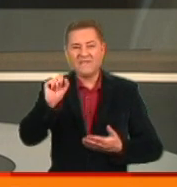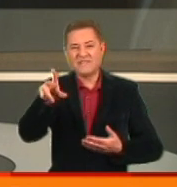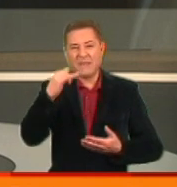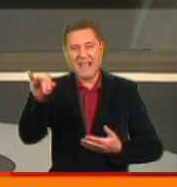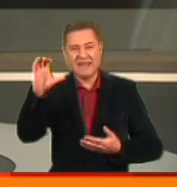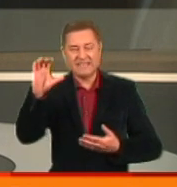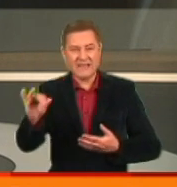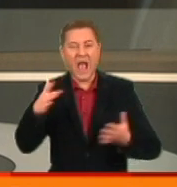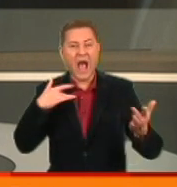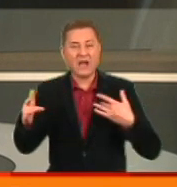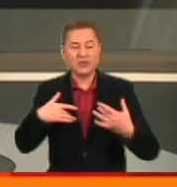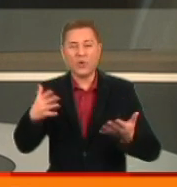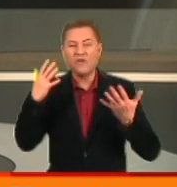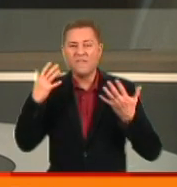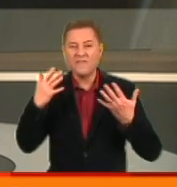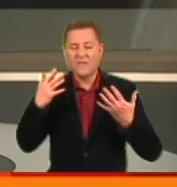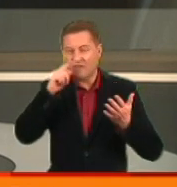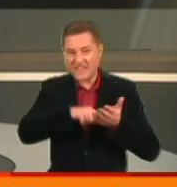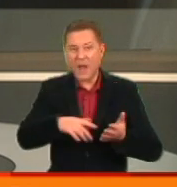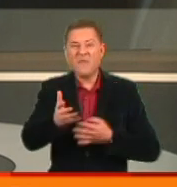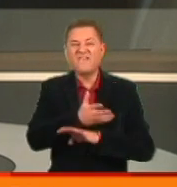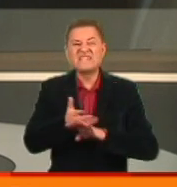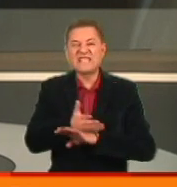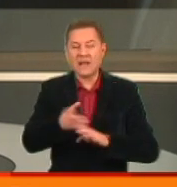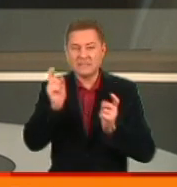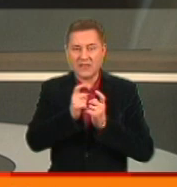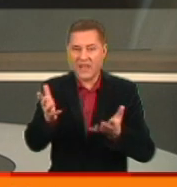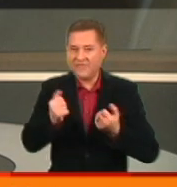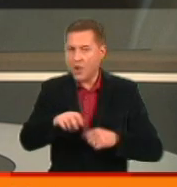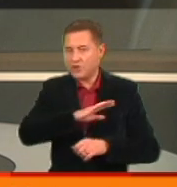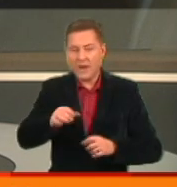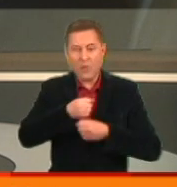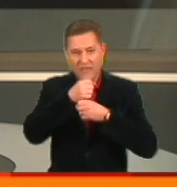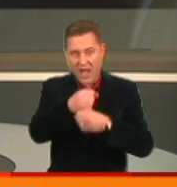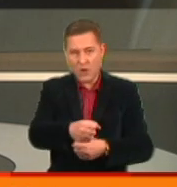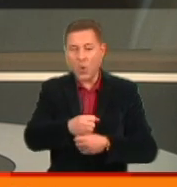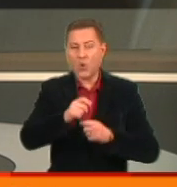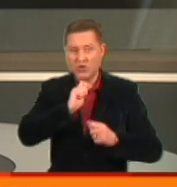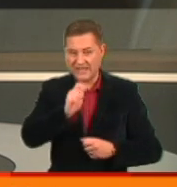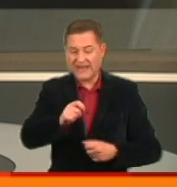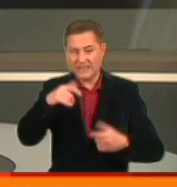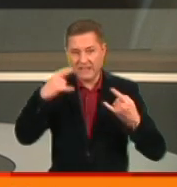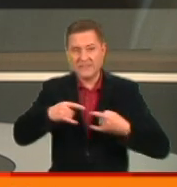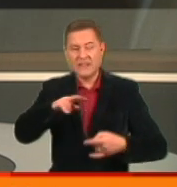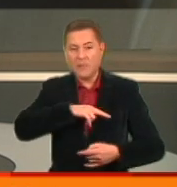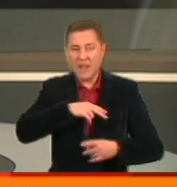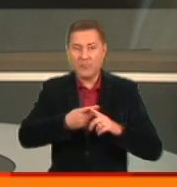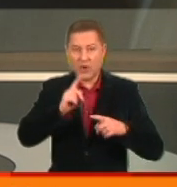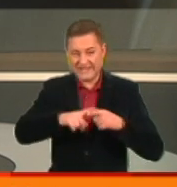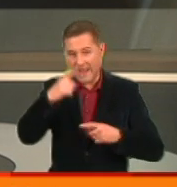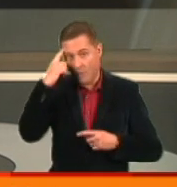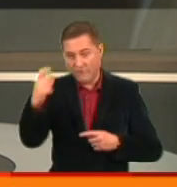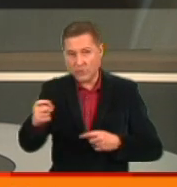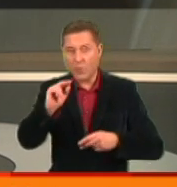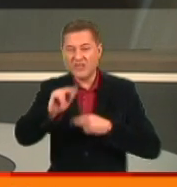Спейсі. Актор втрапив у секс-скандал і не отримує нагороди телевізійної премії «Еммі». Про це американські телекритики